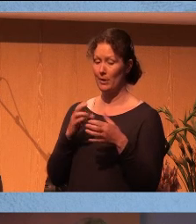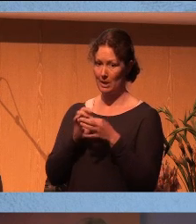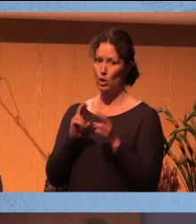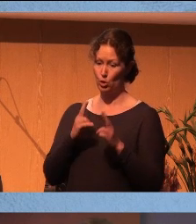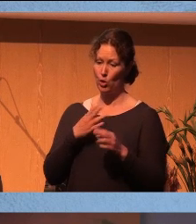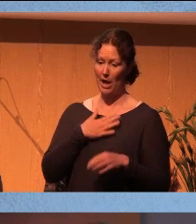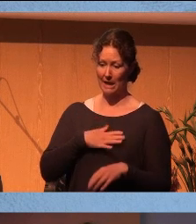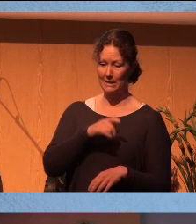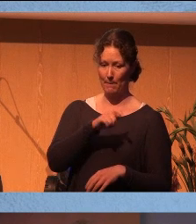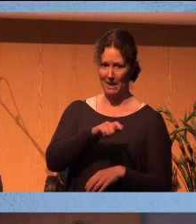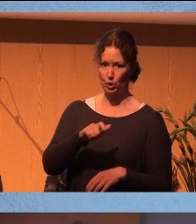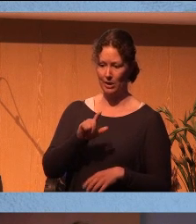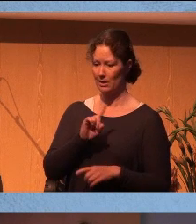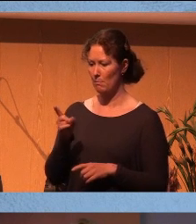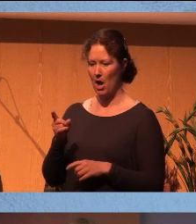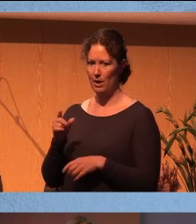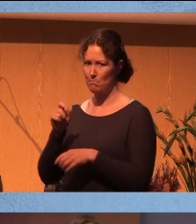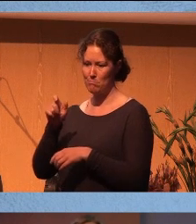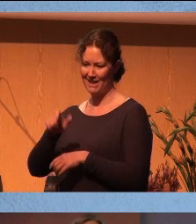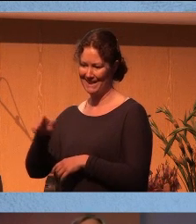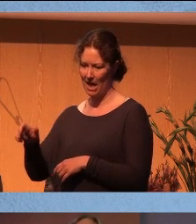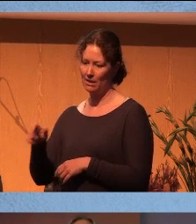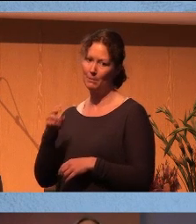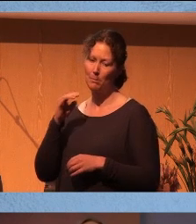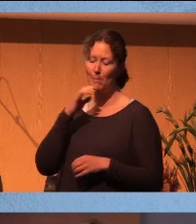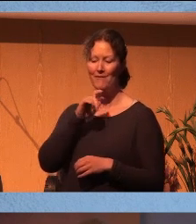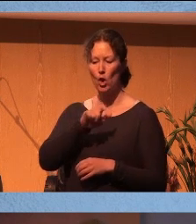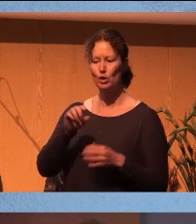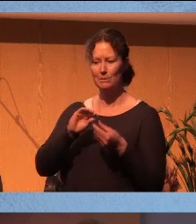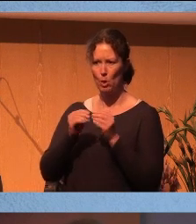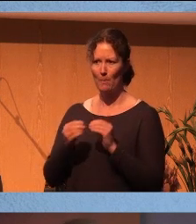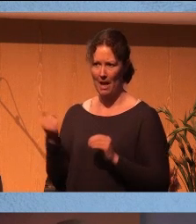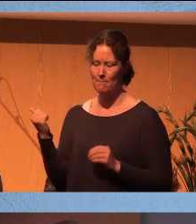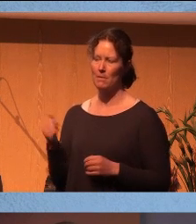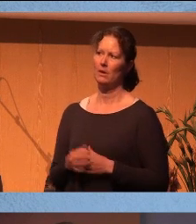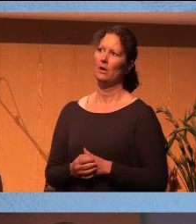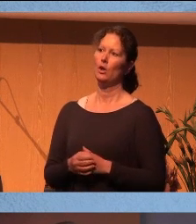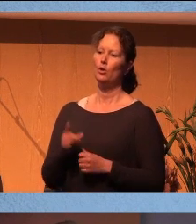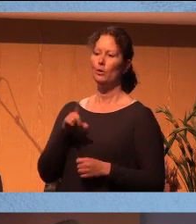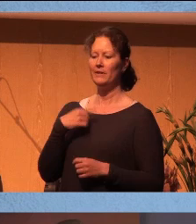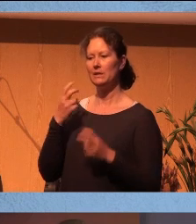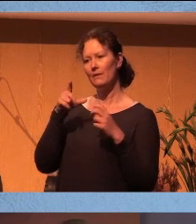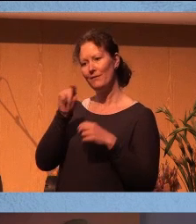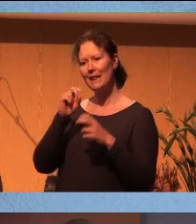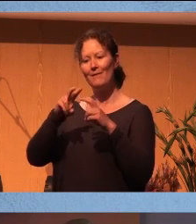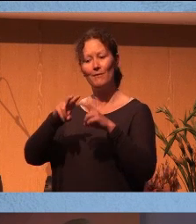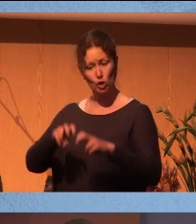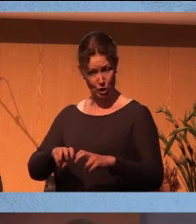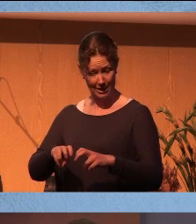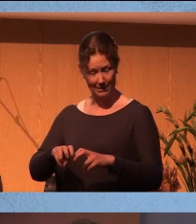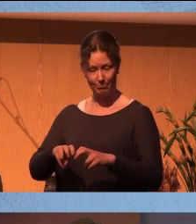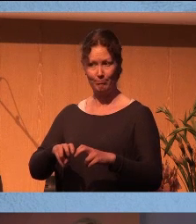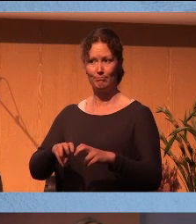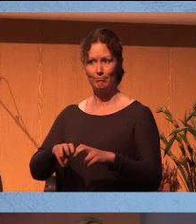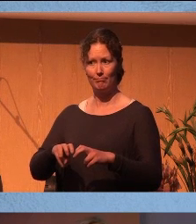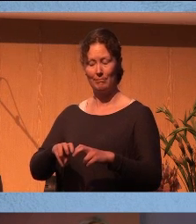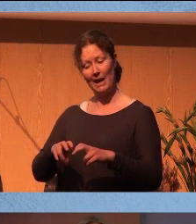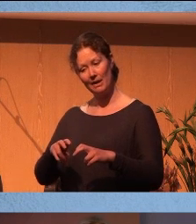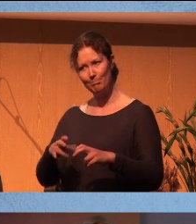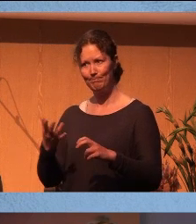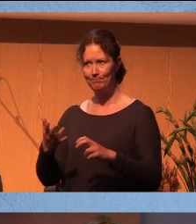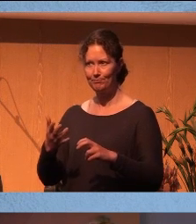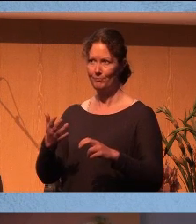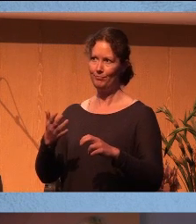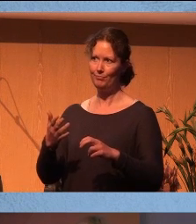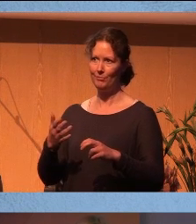helsepersonell, det ikke en pasientproblem, det et befolkningsproblem. Når vi skal finne forskning, så, eller hva som